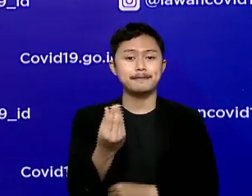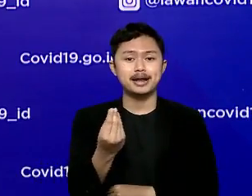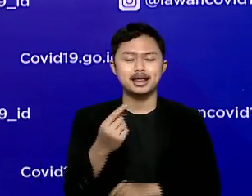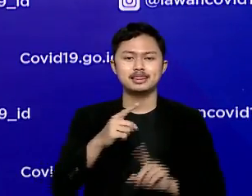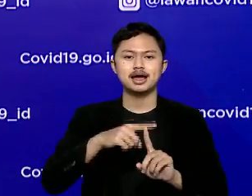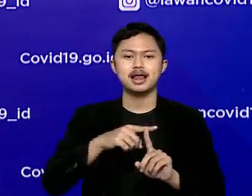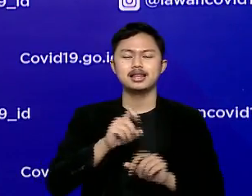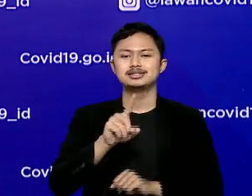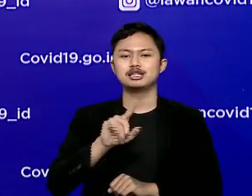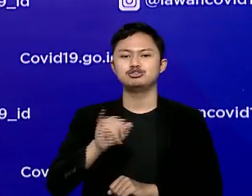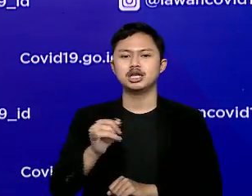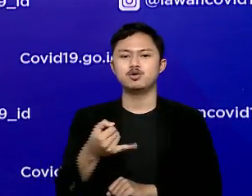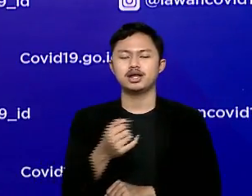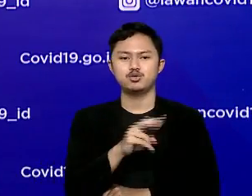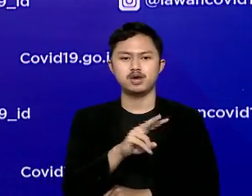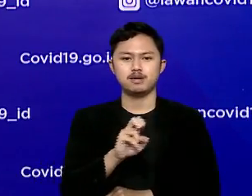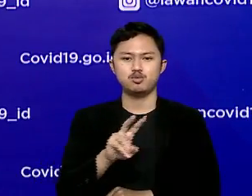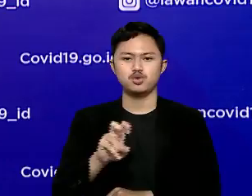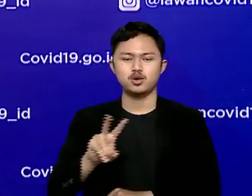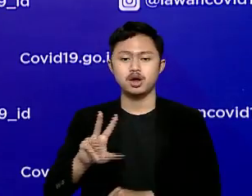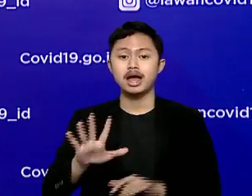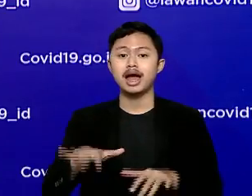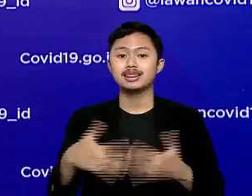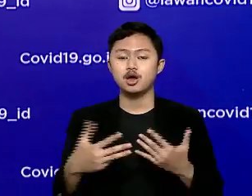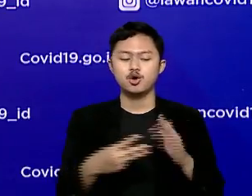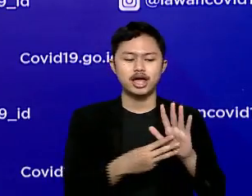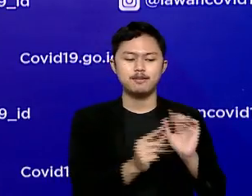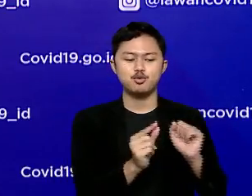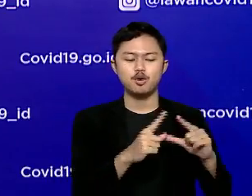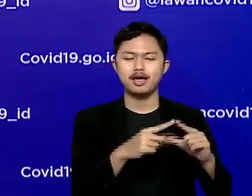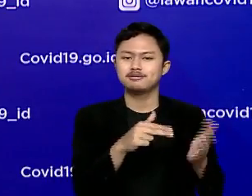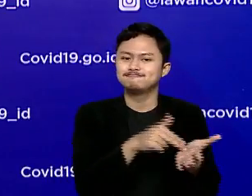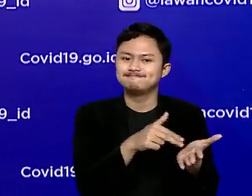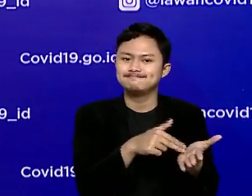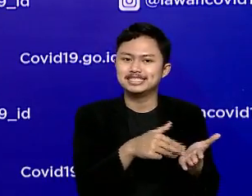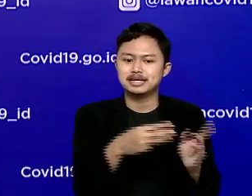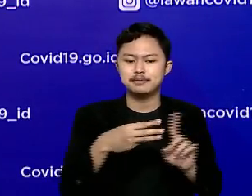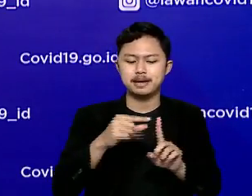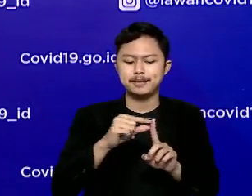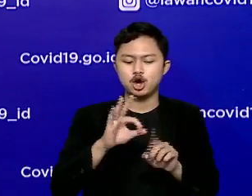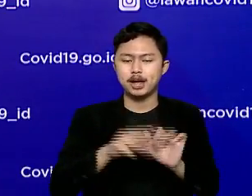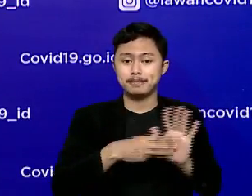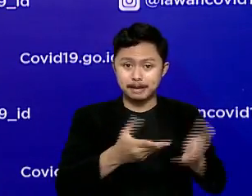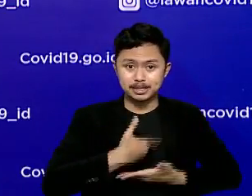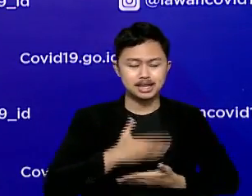Januari 2022 atau setelah penetapan EUA vaksin booster oleh Badan POM.